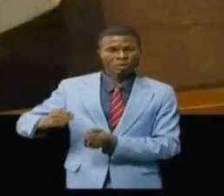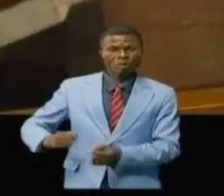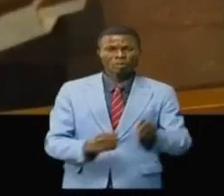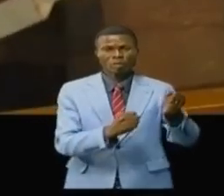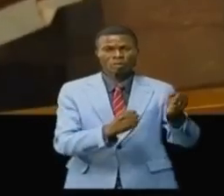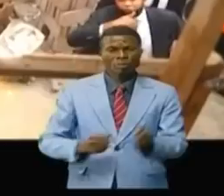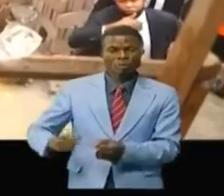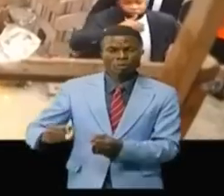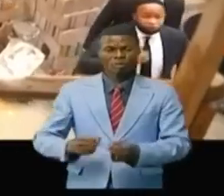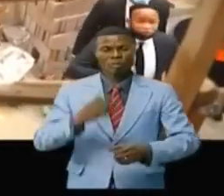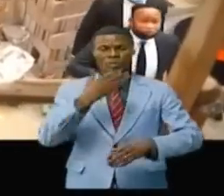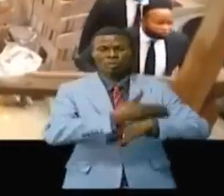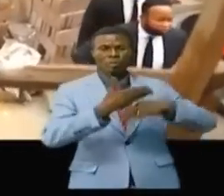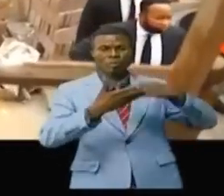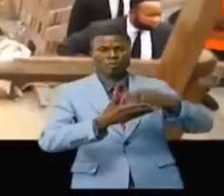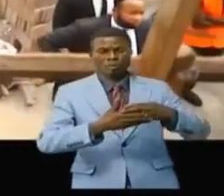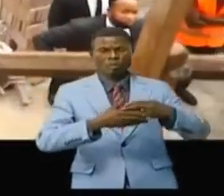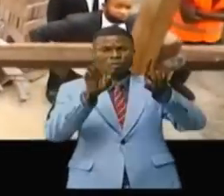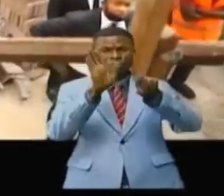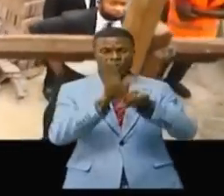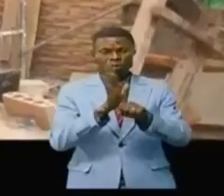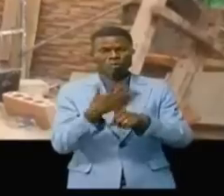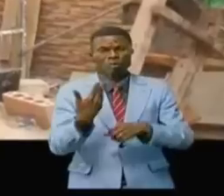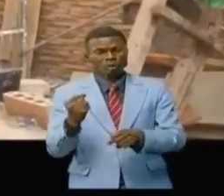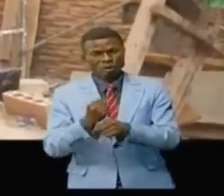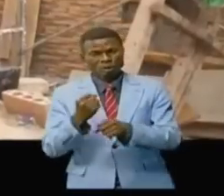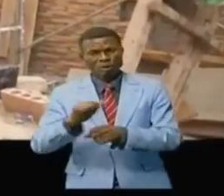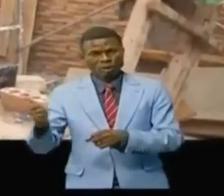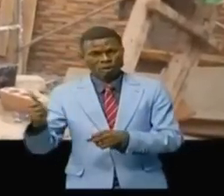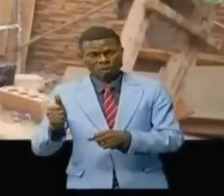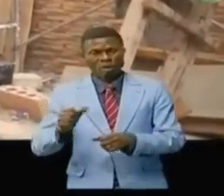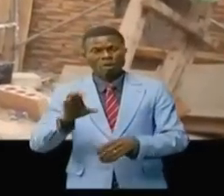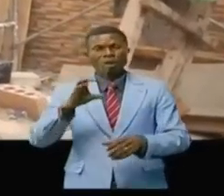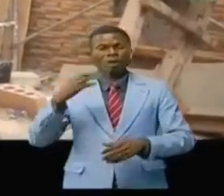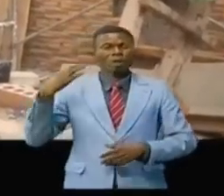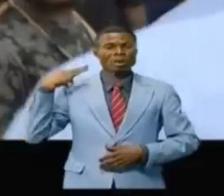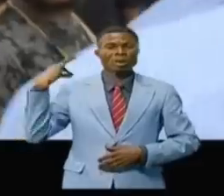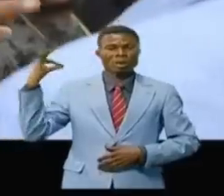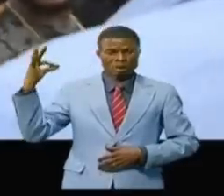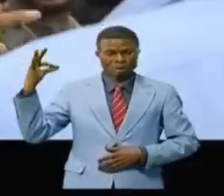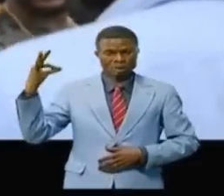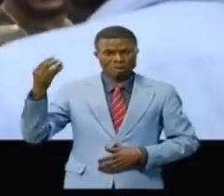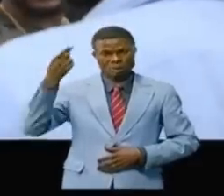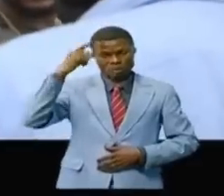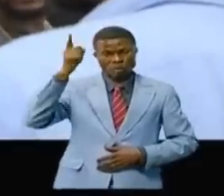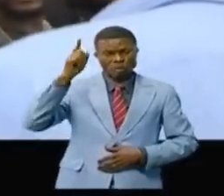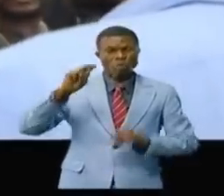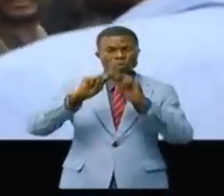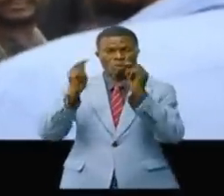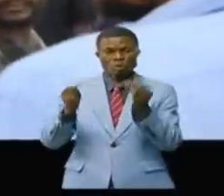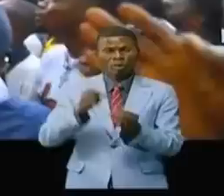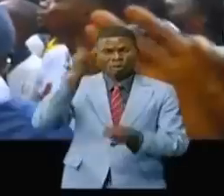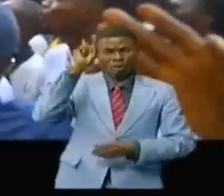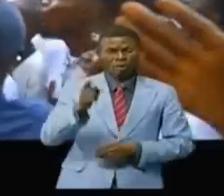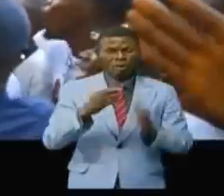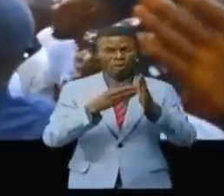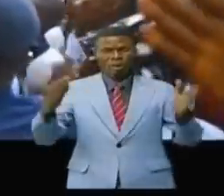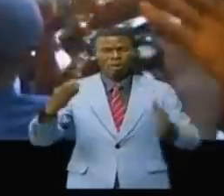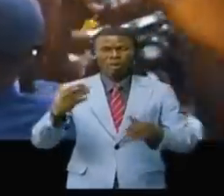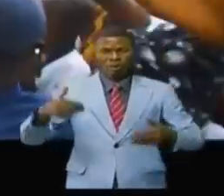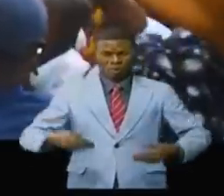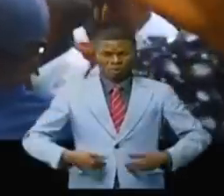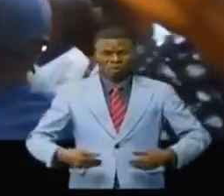menuiserie, la maçonnerie et autres filières ont des candidats à la foison. Pour une première vague, 180 jeunes